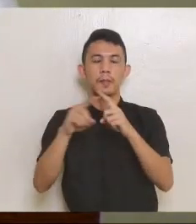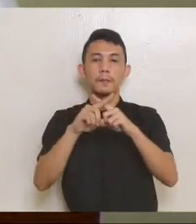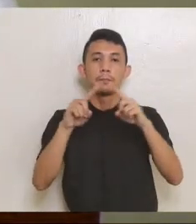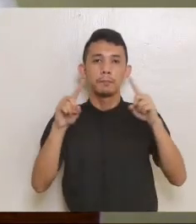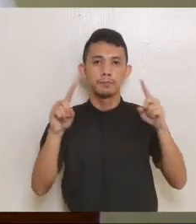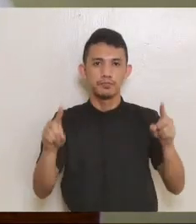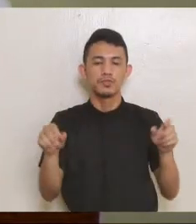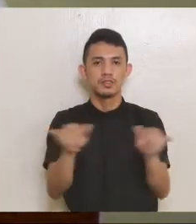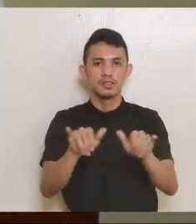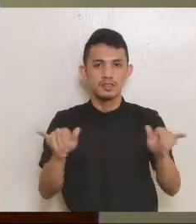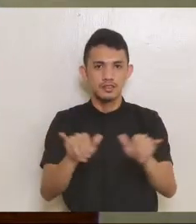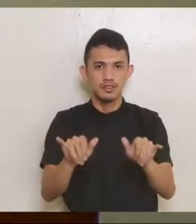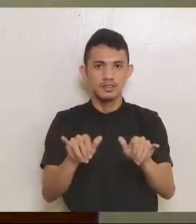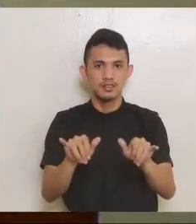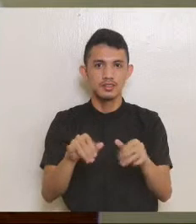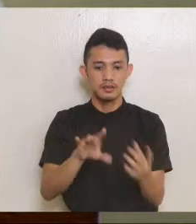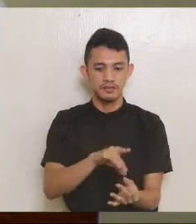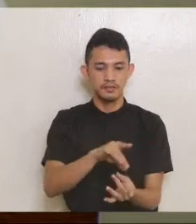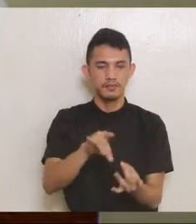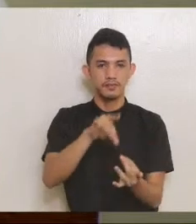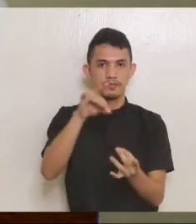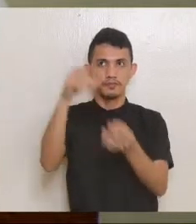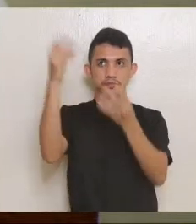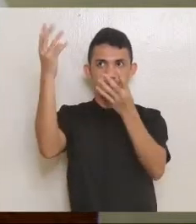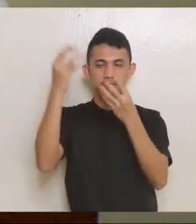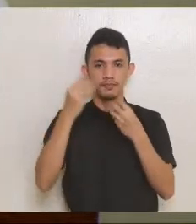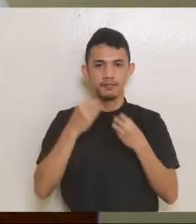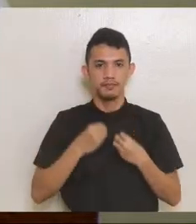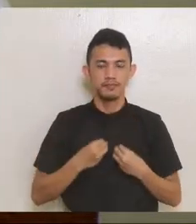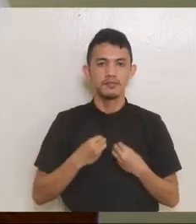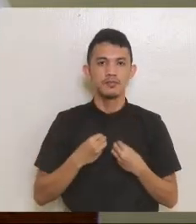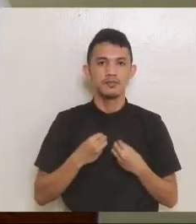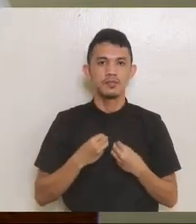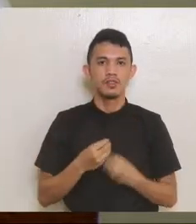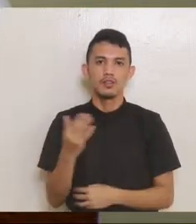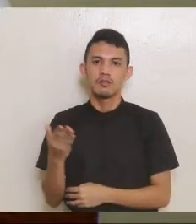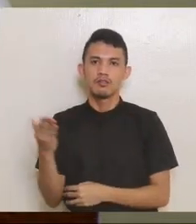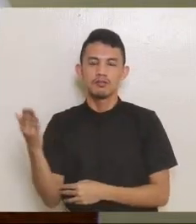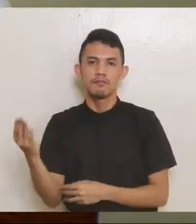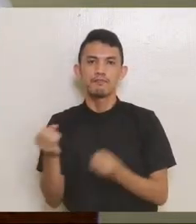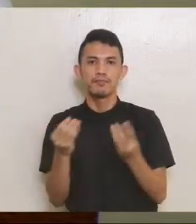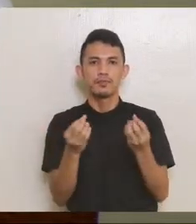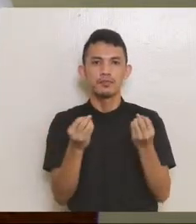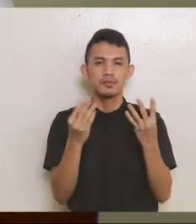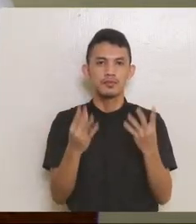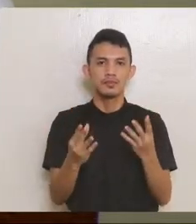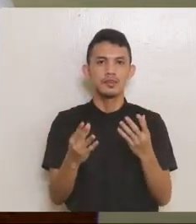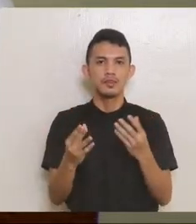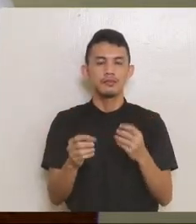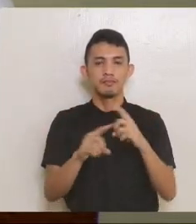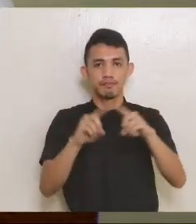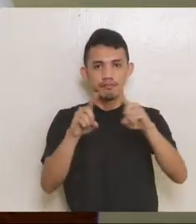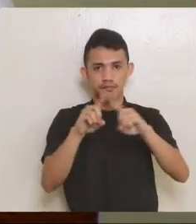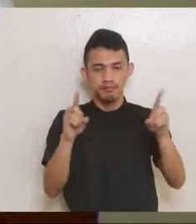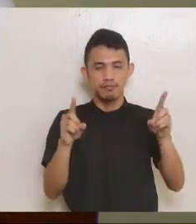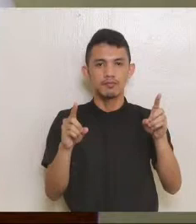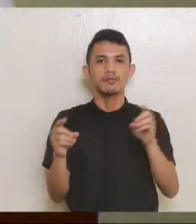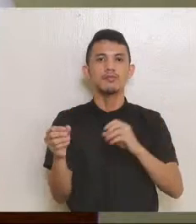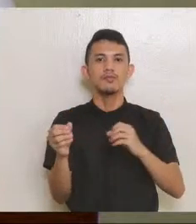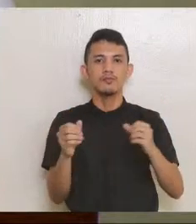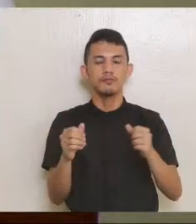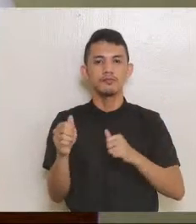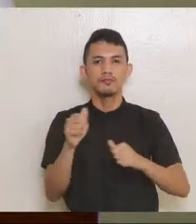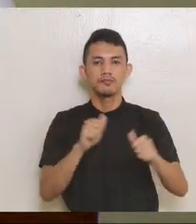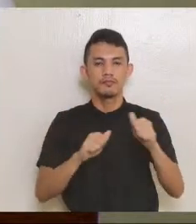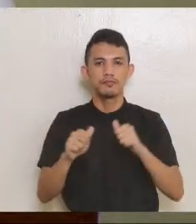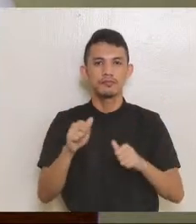espirituha ang naghatag niini. May nagkalainglaing paagi sa pag-alagad, apan maorang